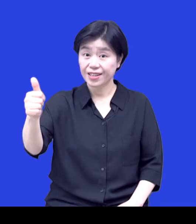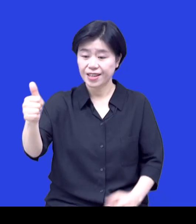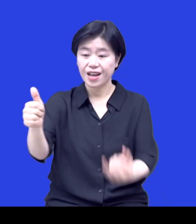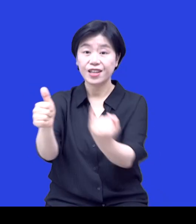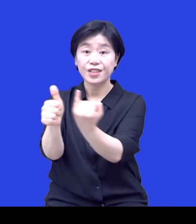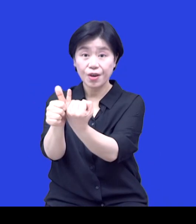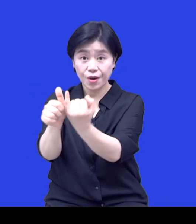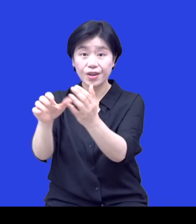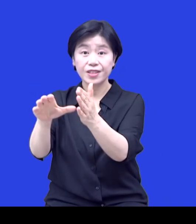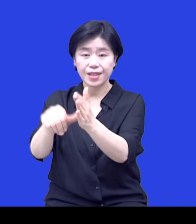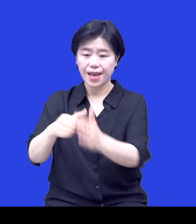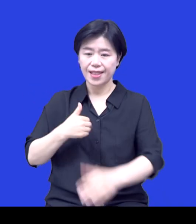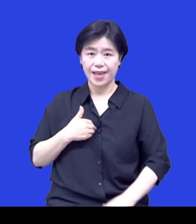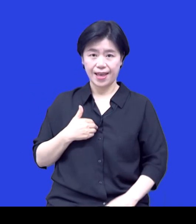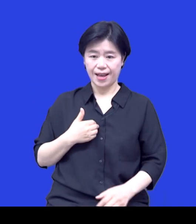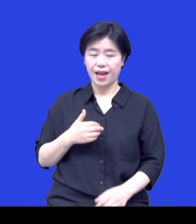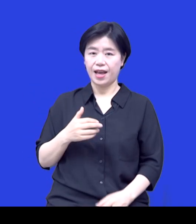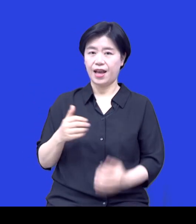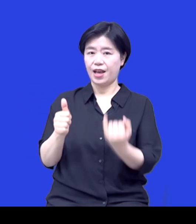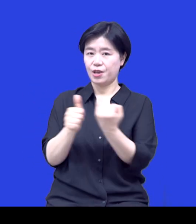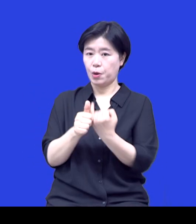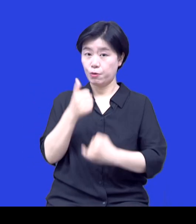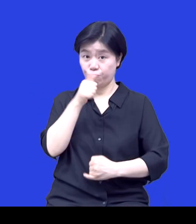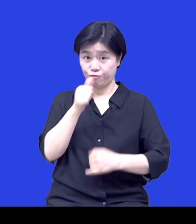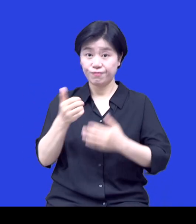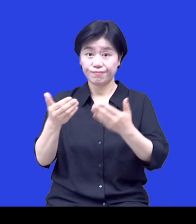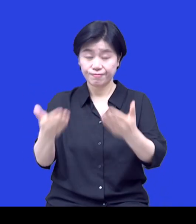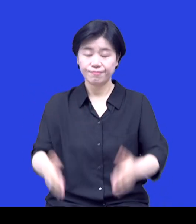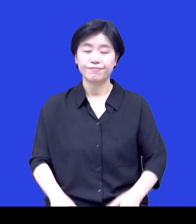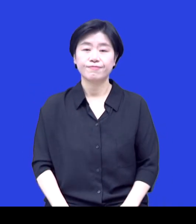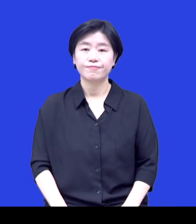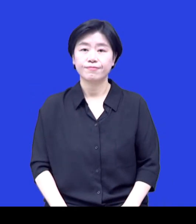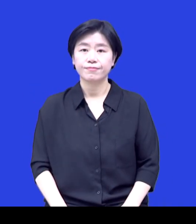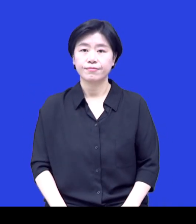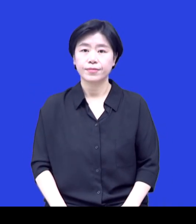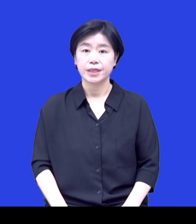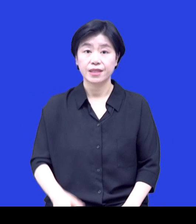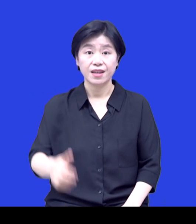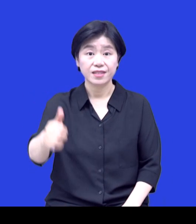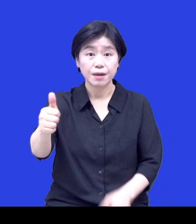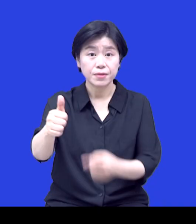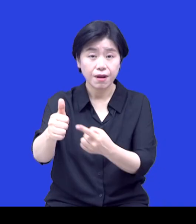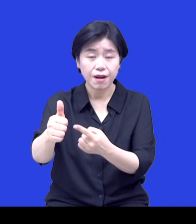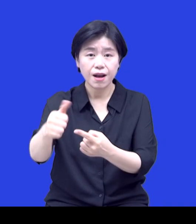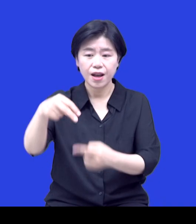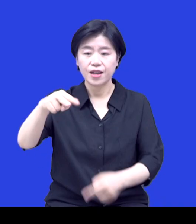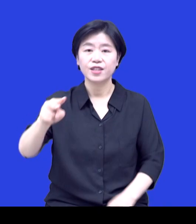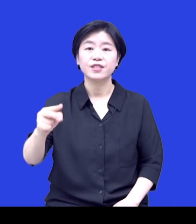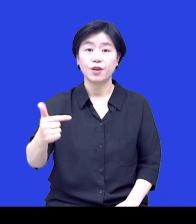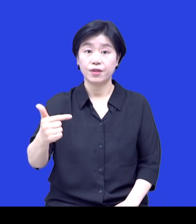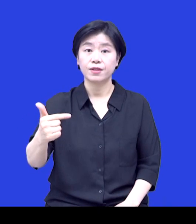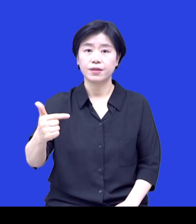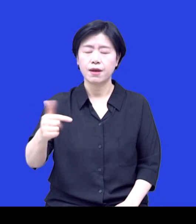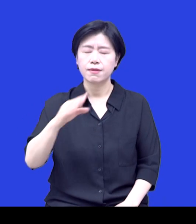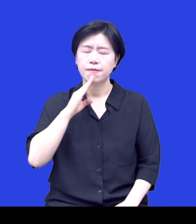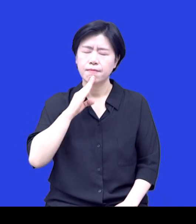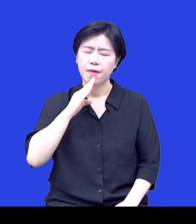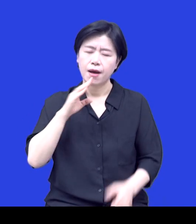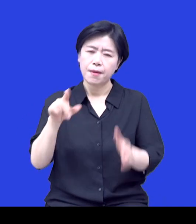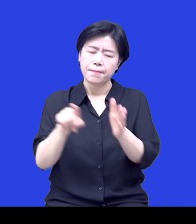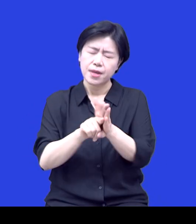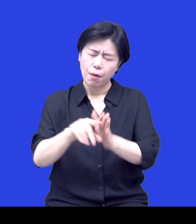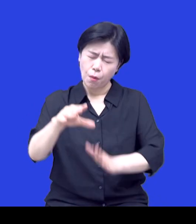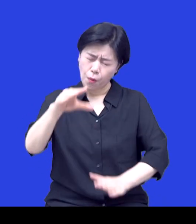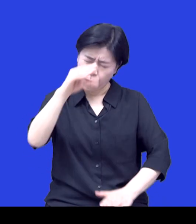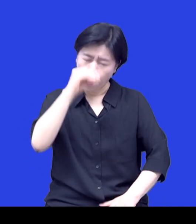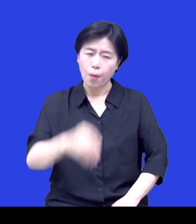저는 씨랑 이제 네네. 주례라고 성역 공부도 같이 했는데 예. 션은 너무나 모범생이에요. 아 그럼요. 네. 홀로죠. 그래가지고 어떨 때는